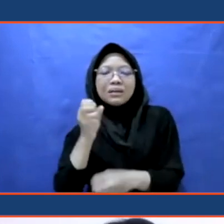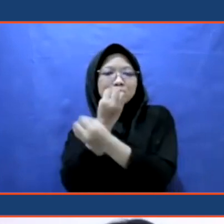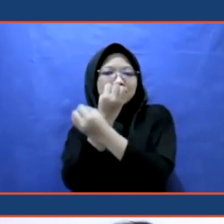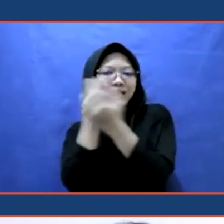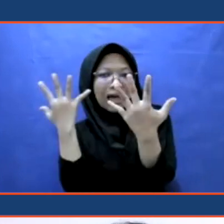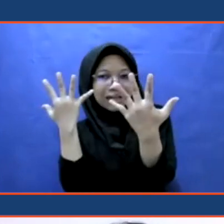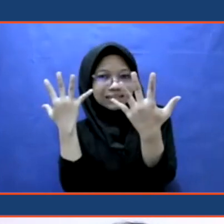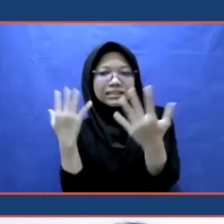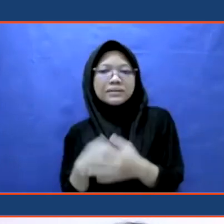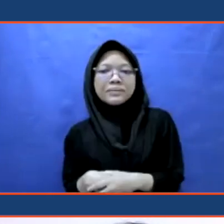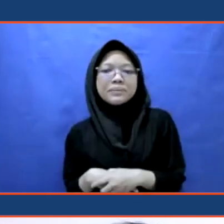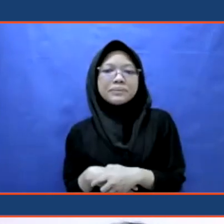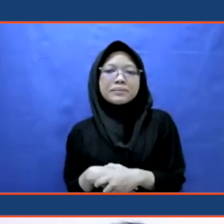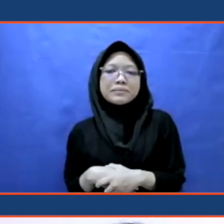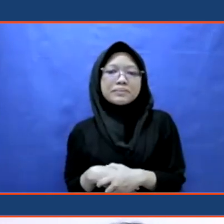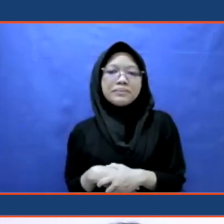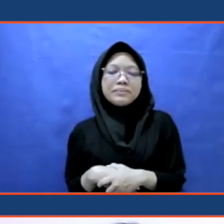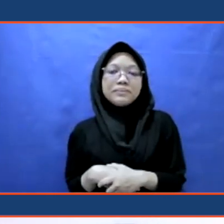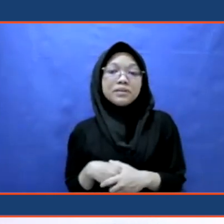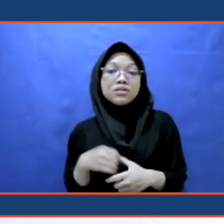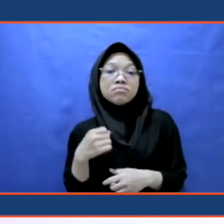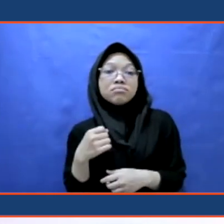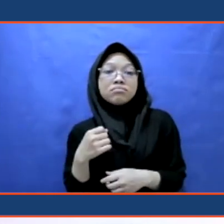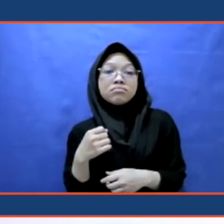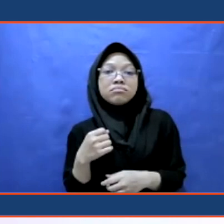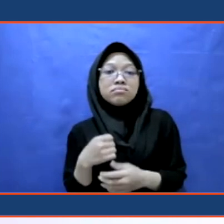Avenged untuk memperjelas